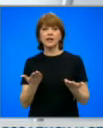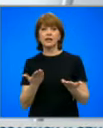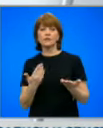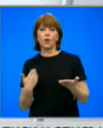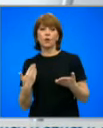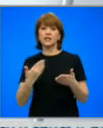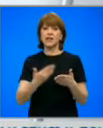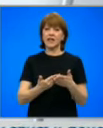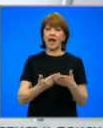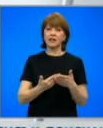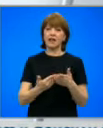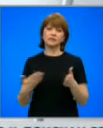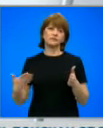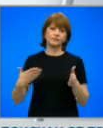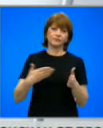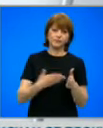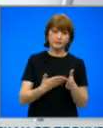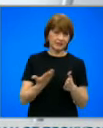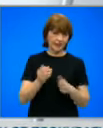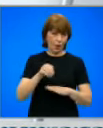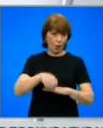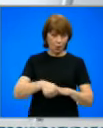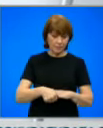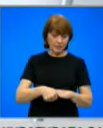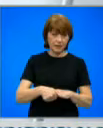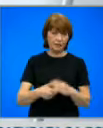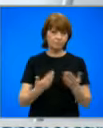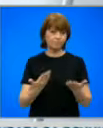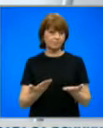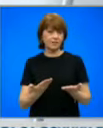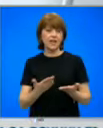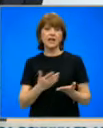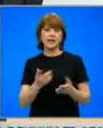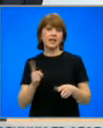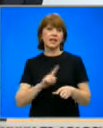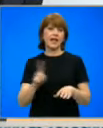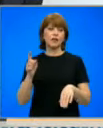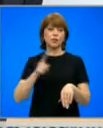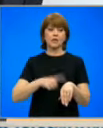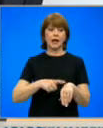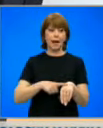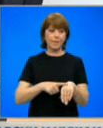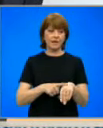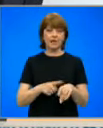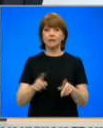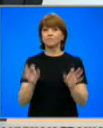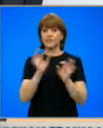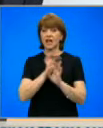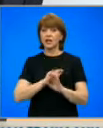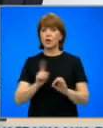статуквото, от страната на корупцията, от страната на недосегаемите. Никой не е над